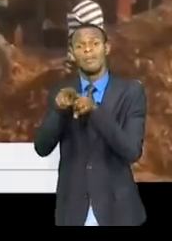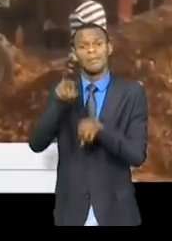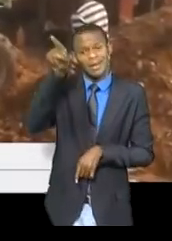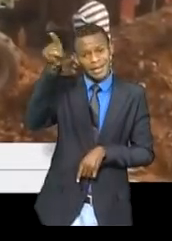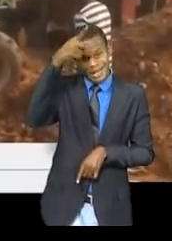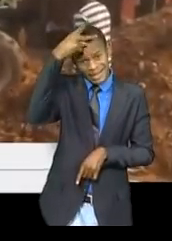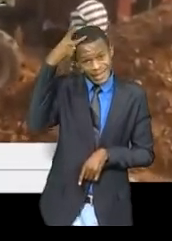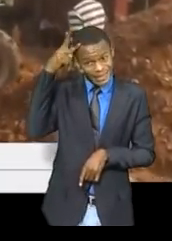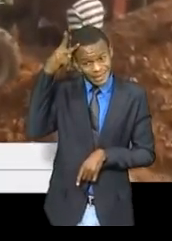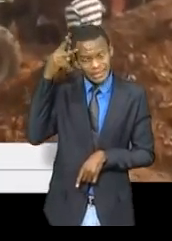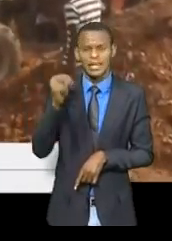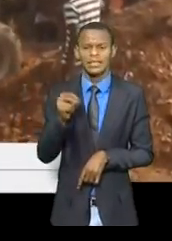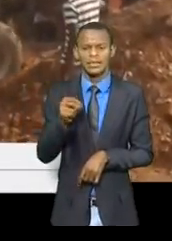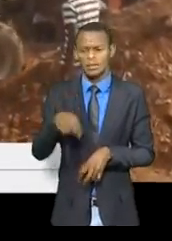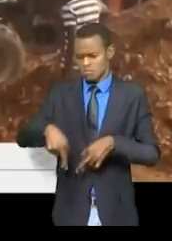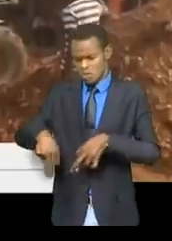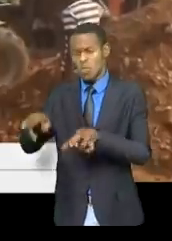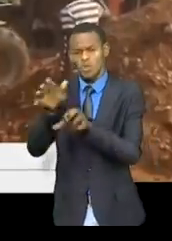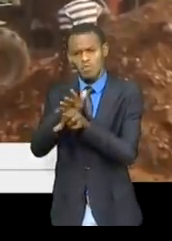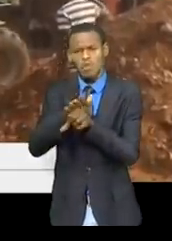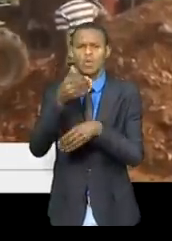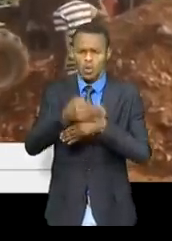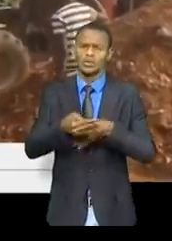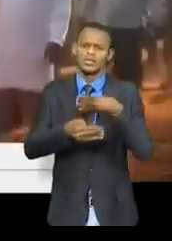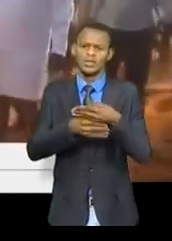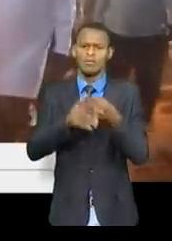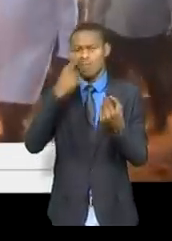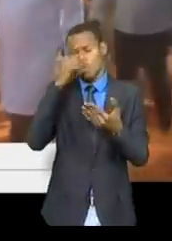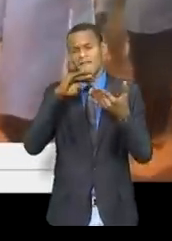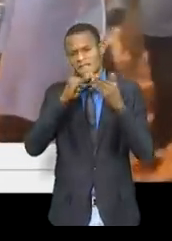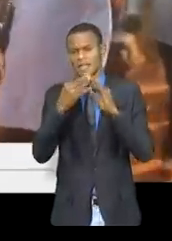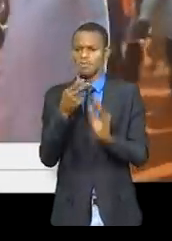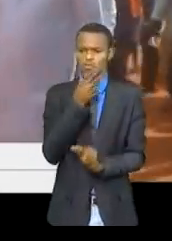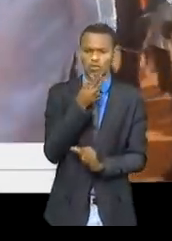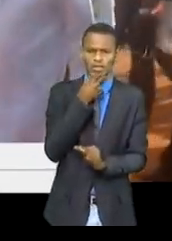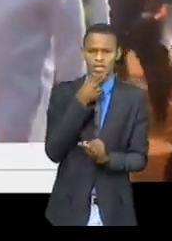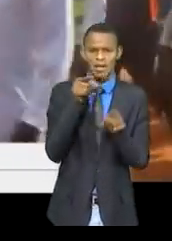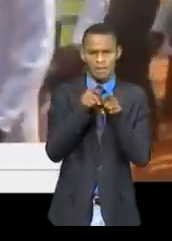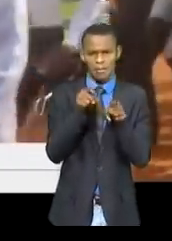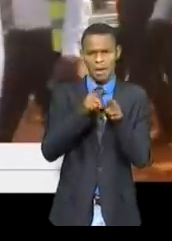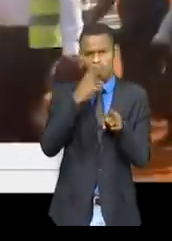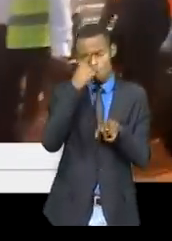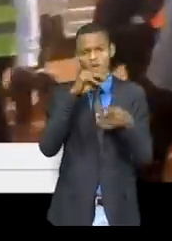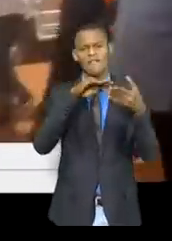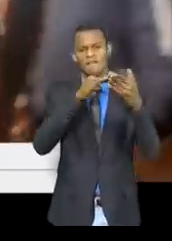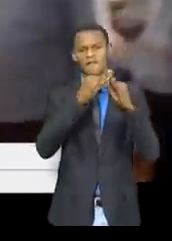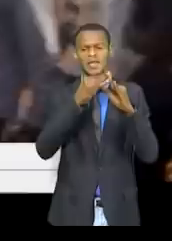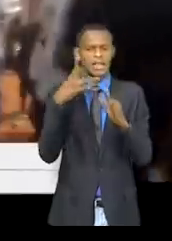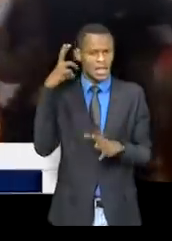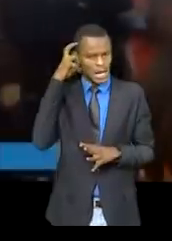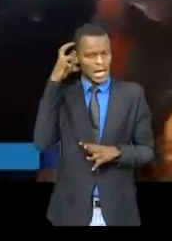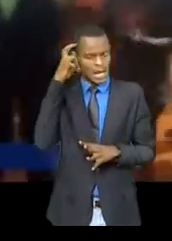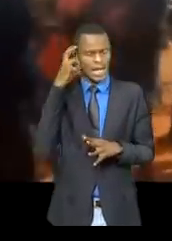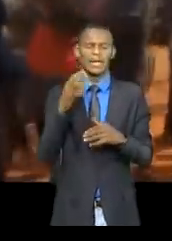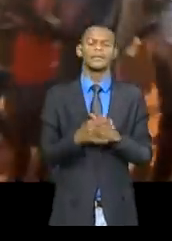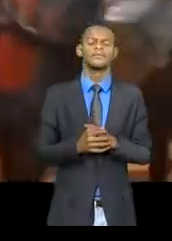100 km de voirie, dont 25 pour la ville de Mbujimayi, justement, et 35 km pour la ville de Kananga,